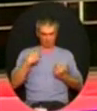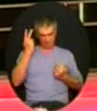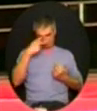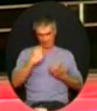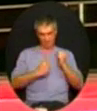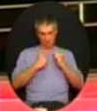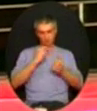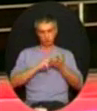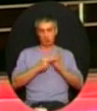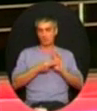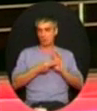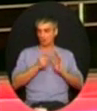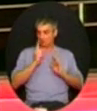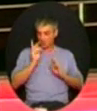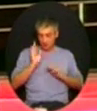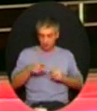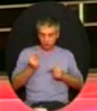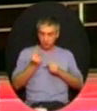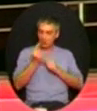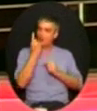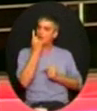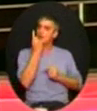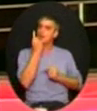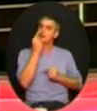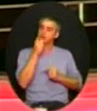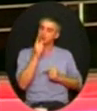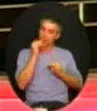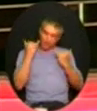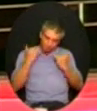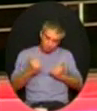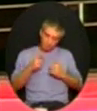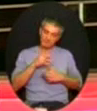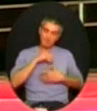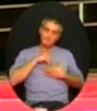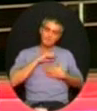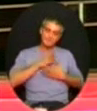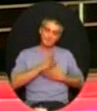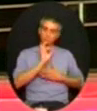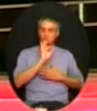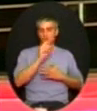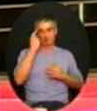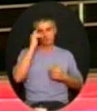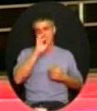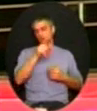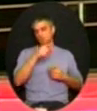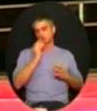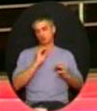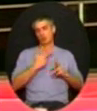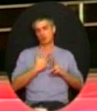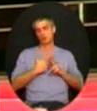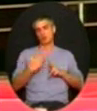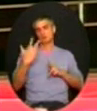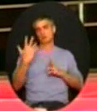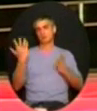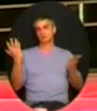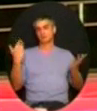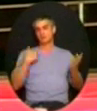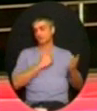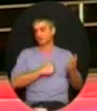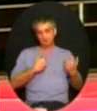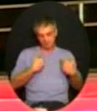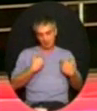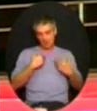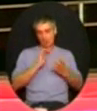את הקושי הפוליטי, אבל יש רגע שבו זה אתה ומצפונך ועמדתך, וזה הרגע של ניקיון הכפיים, וצר לי